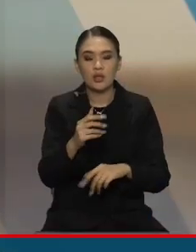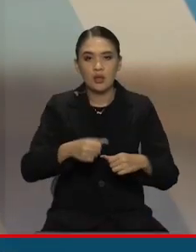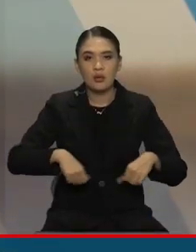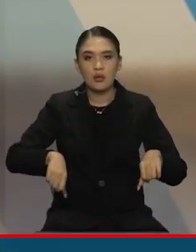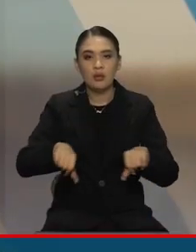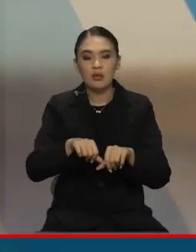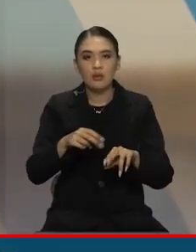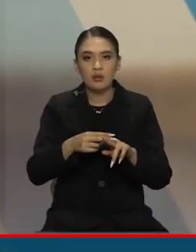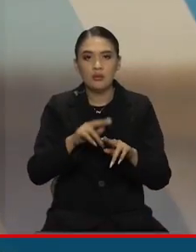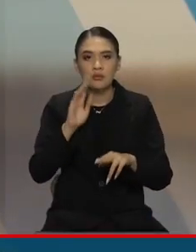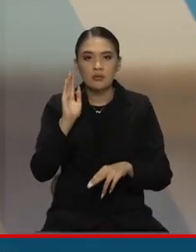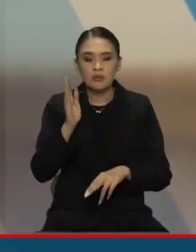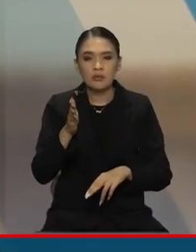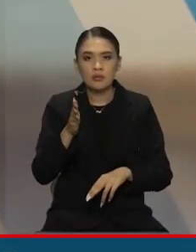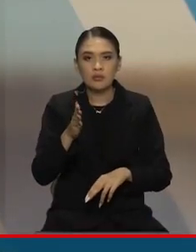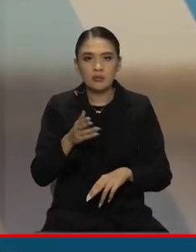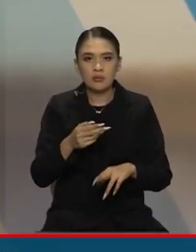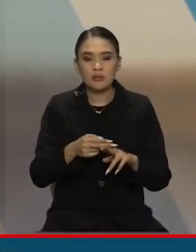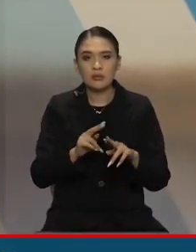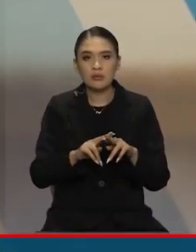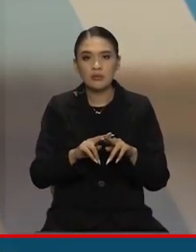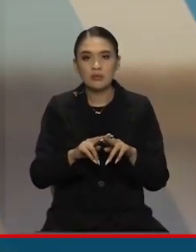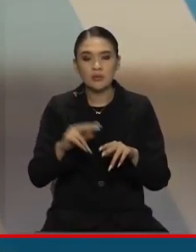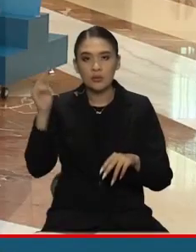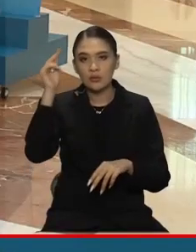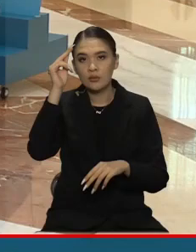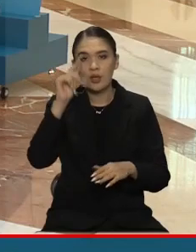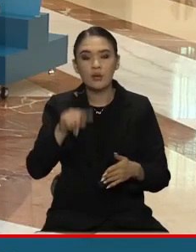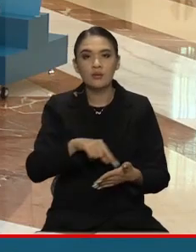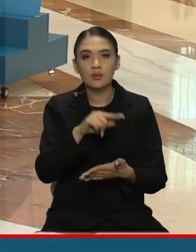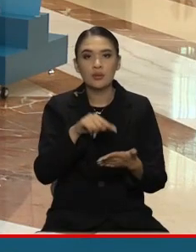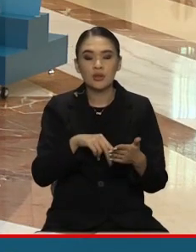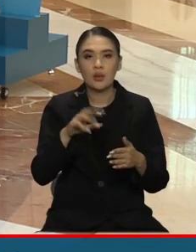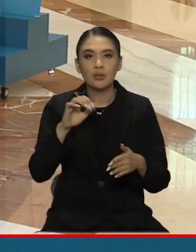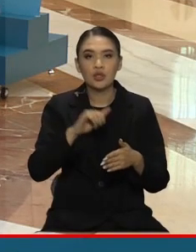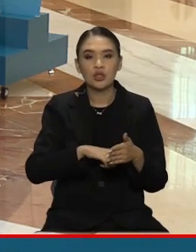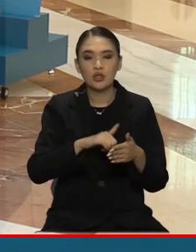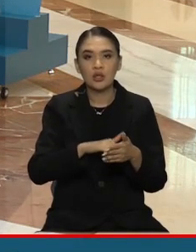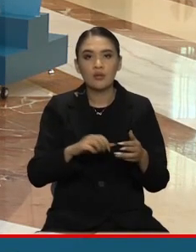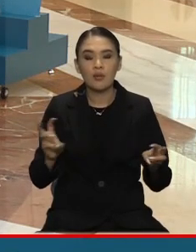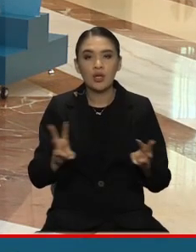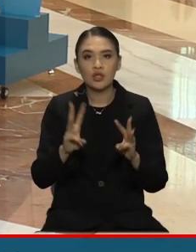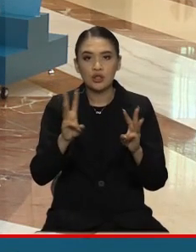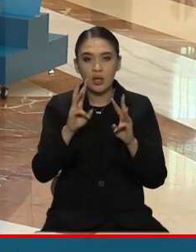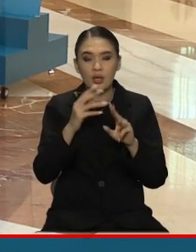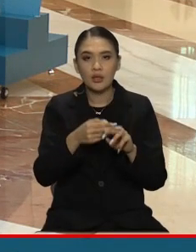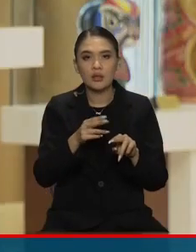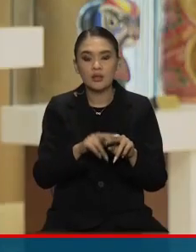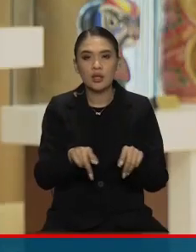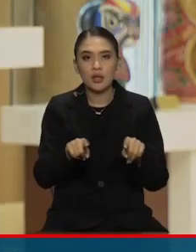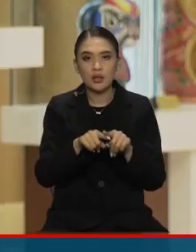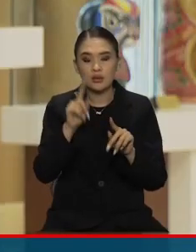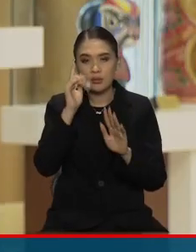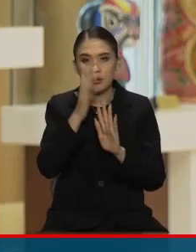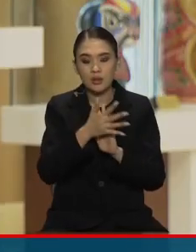проведены исследования изучения вопроса причины возникновения пожара Здесь также есть понимание